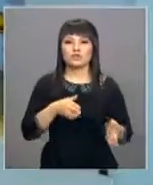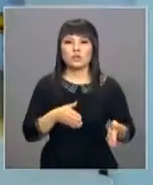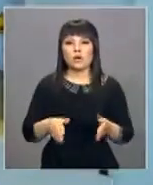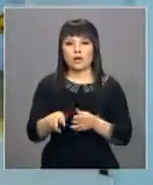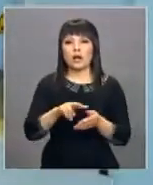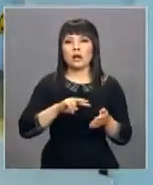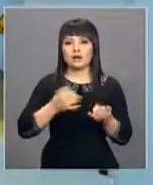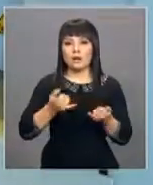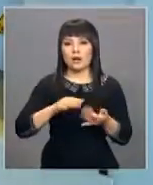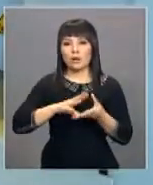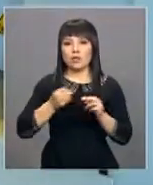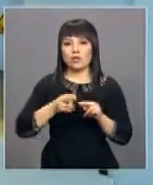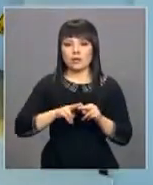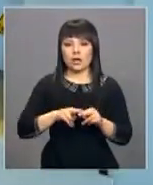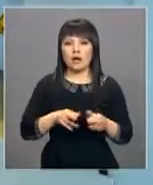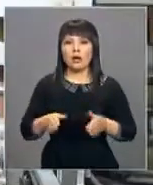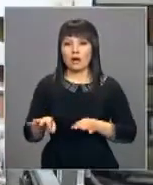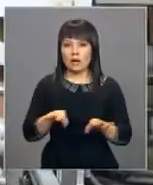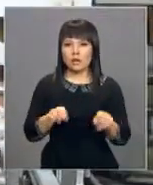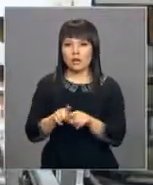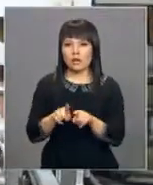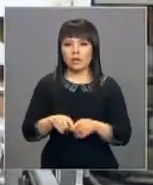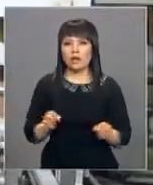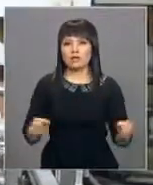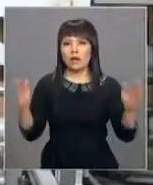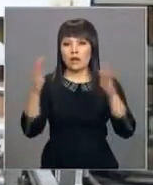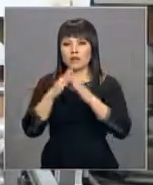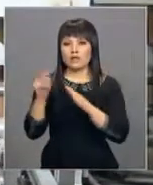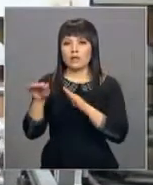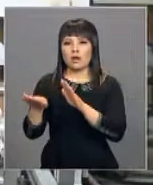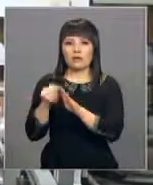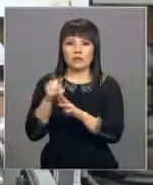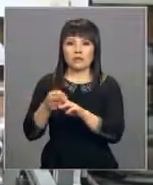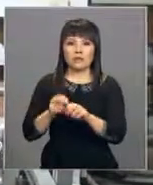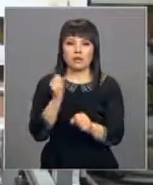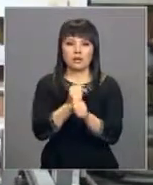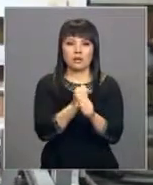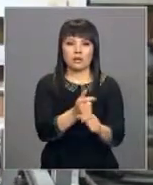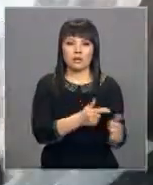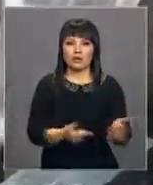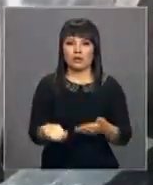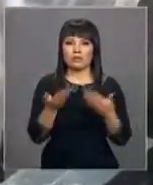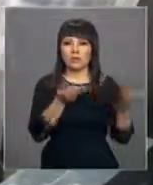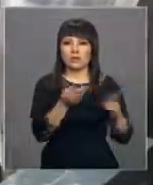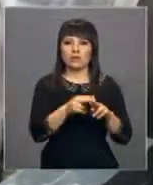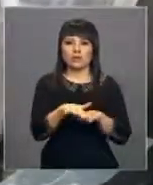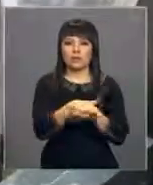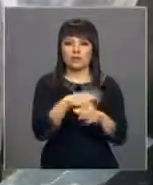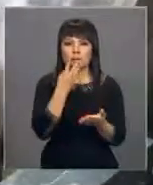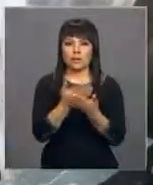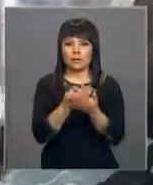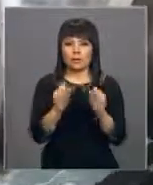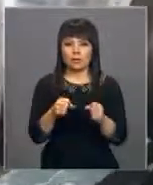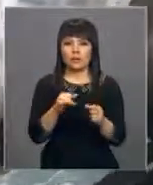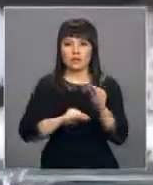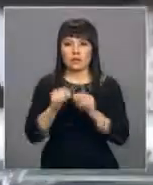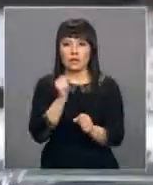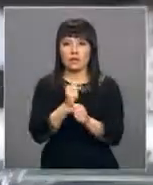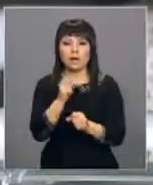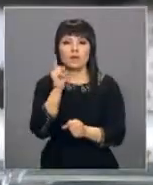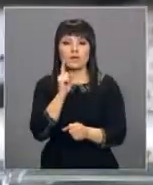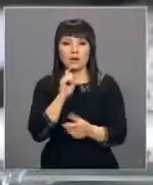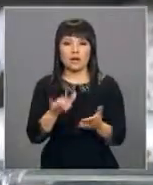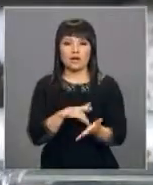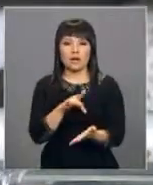арқасында несие алып, осы ғимаратты тұрғыздық. Ал мынау қағаз қалдығын қайта өңдеуді қолға алған әзірге